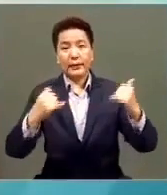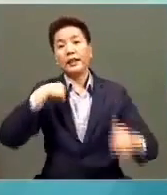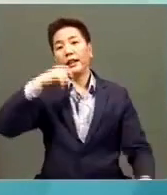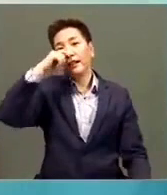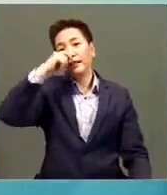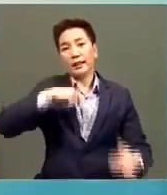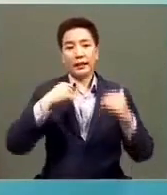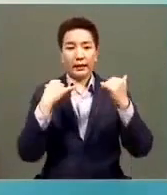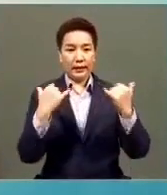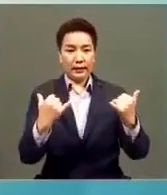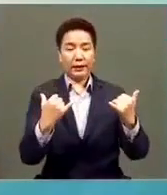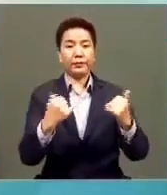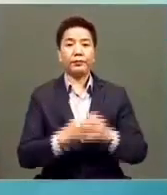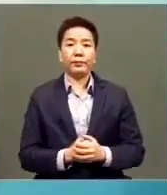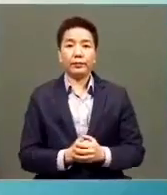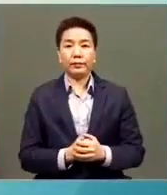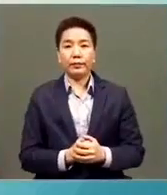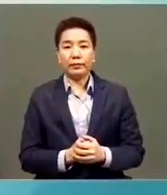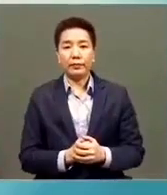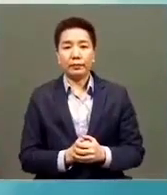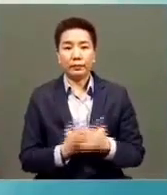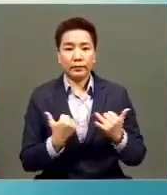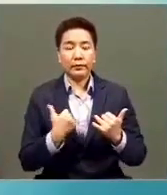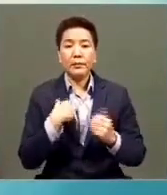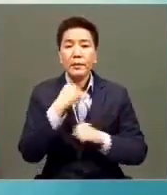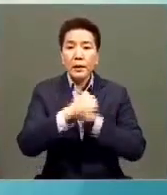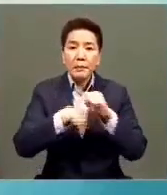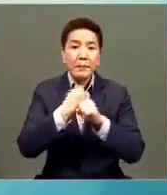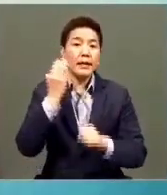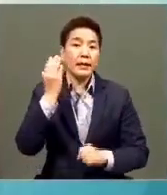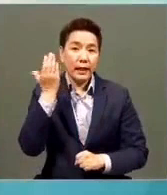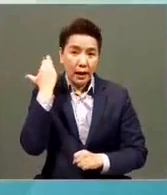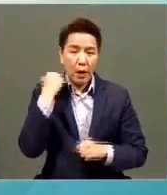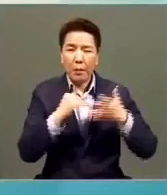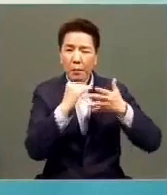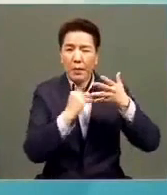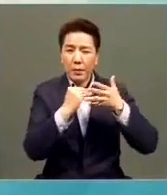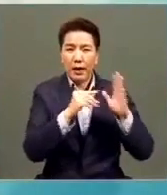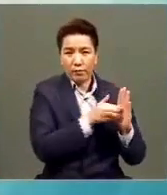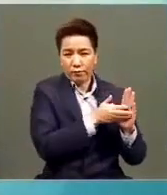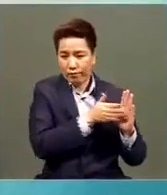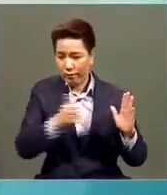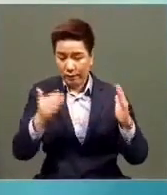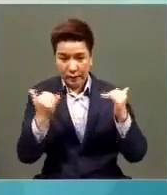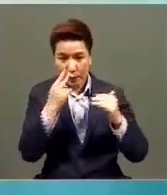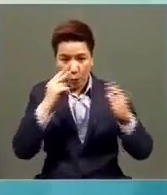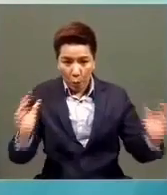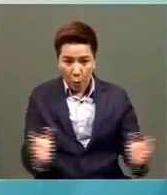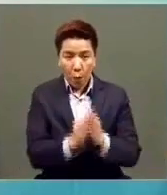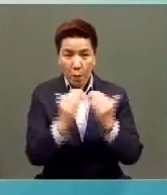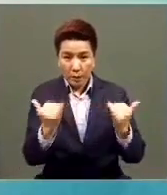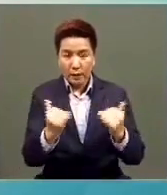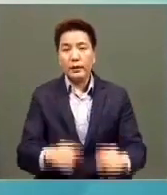คะดูแล้วเนี่ยนะคะถ้านับจากปลายปีที่แล้วเป็นต้นมาตัวเลขสะสมยังคงสูงนะ